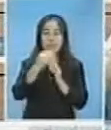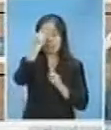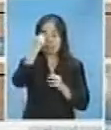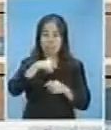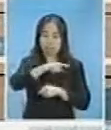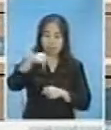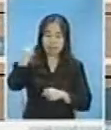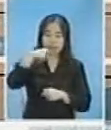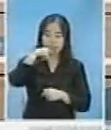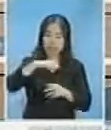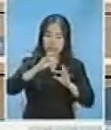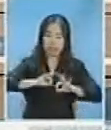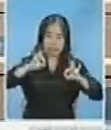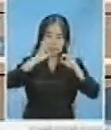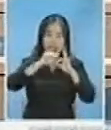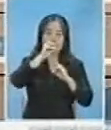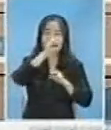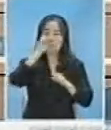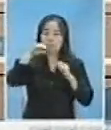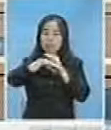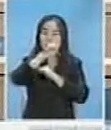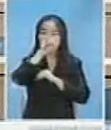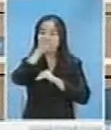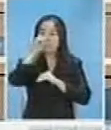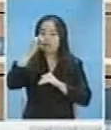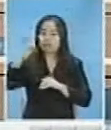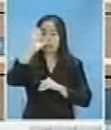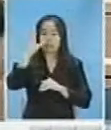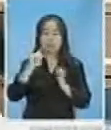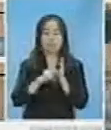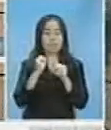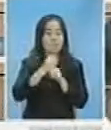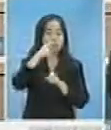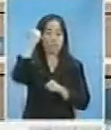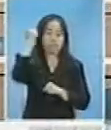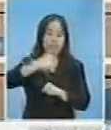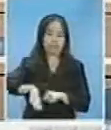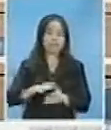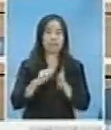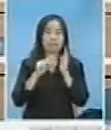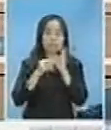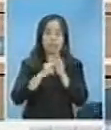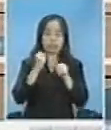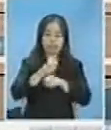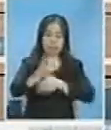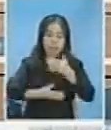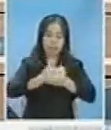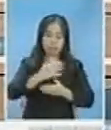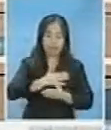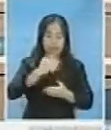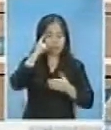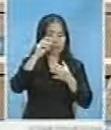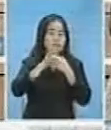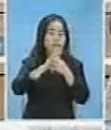อยู่ทิ้งด้วยความจำเป็นของประเทศให้เพื่อนบ้านรู้ครับคนที่มาซื้อของรู้ไม่ได้เด็ดขาดนะครับท่านประธานครับในฐานะที่ผมเองก็มีความเป็นห่ว